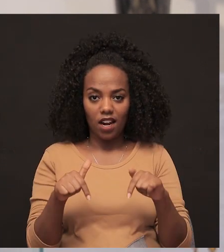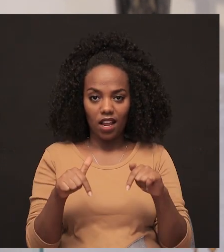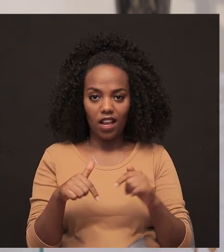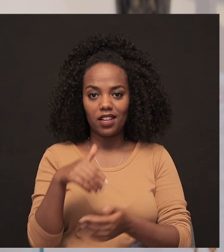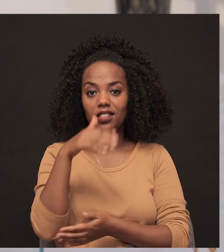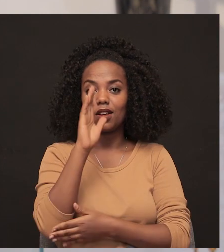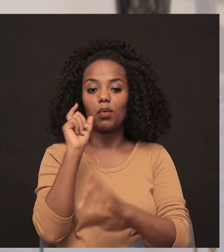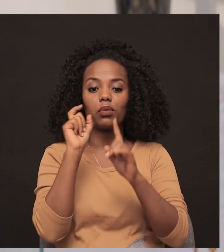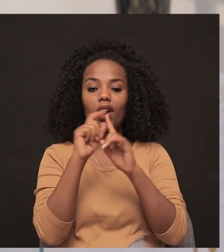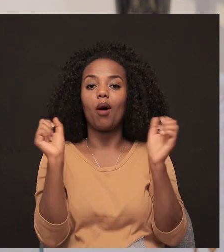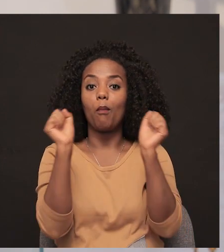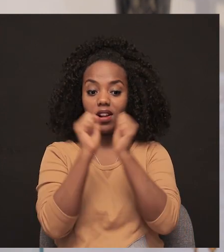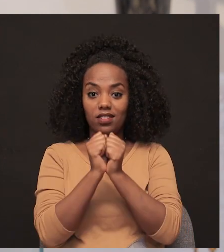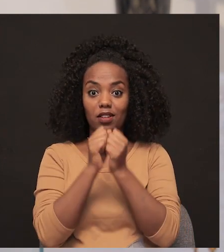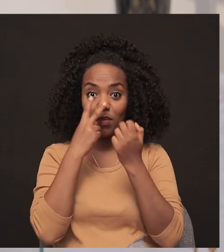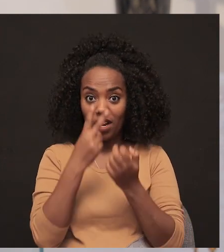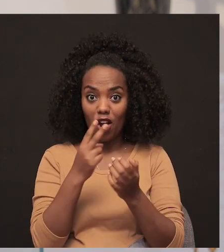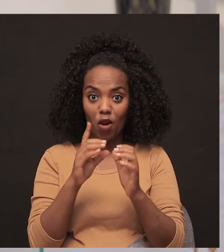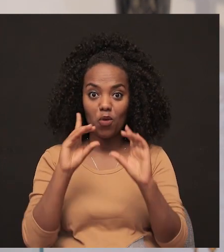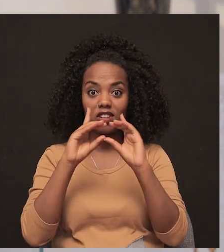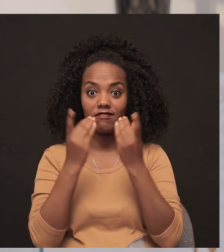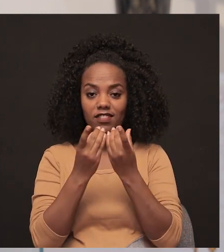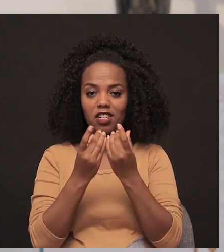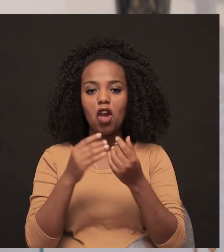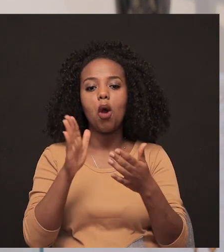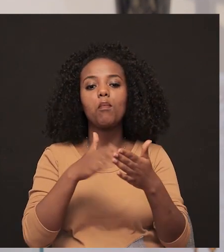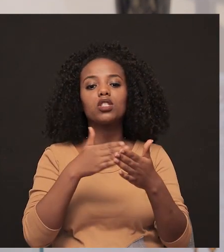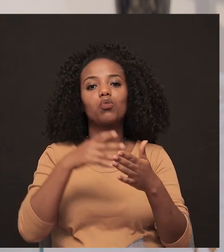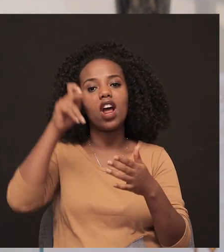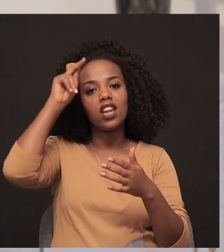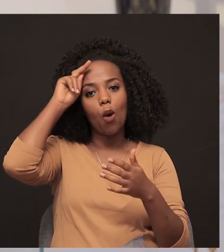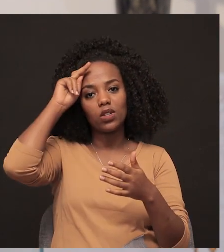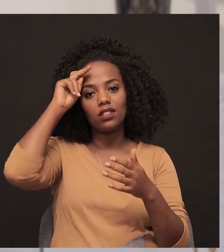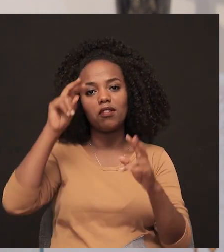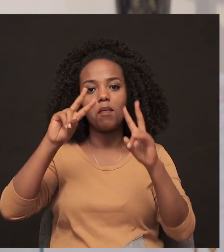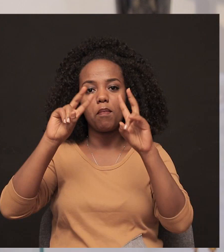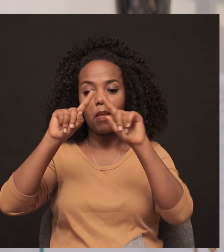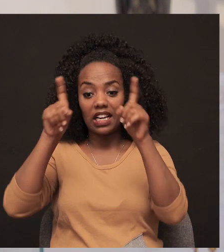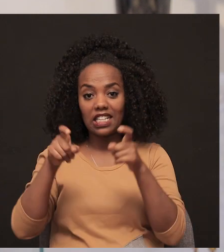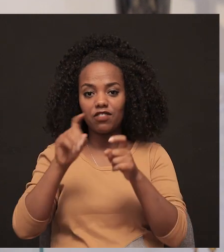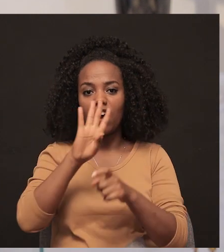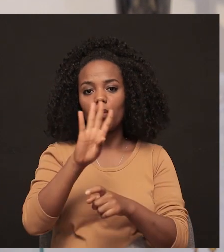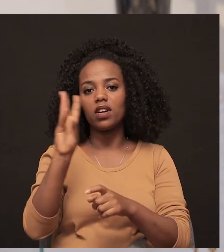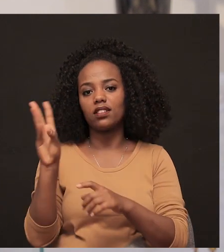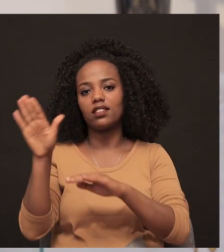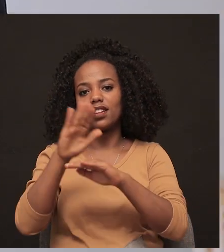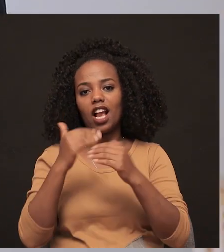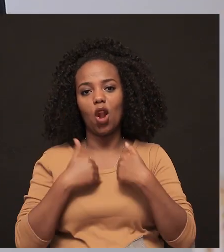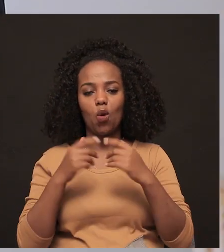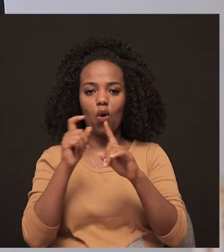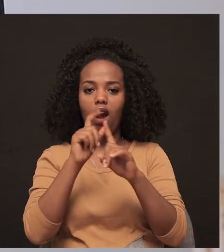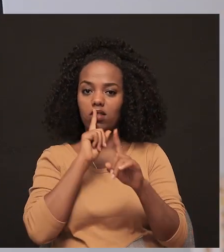ቃል በአንድነት የምናየው ክፍል የመዝሙረ ዳዊት በቅንፍ 46 ላይ ያለውን ቃል